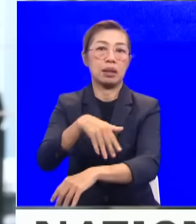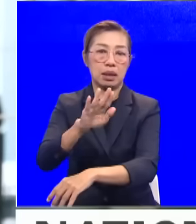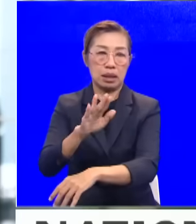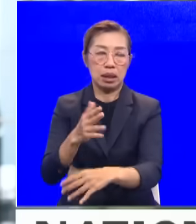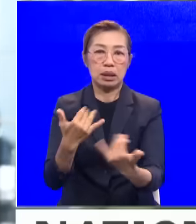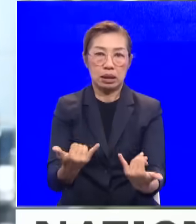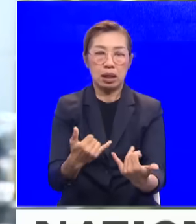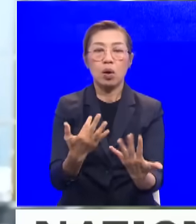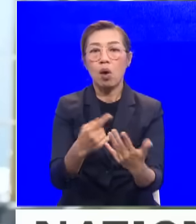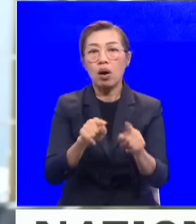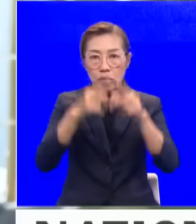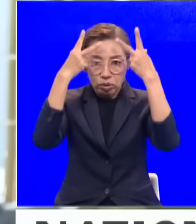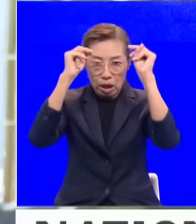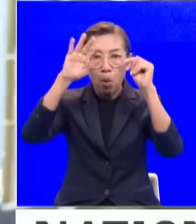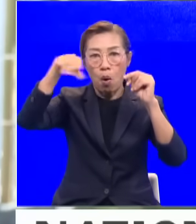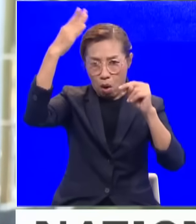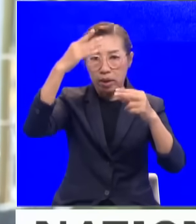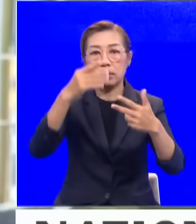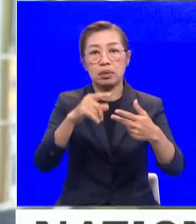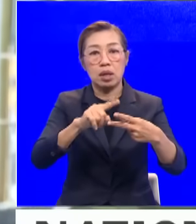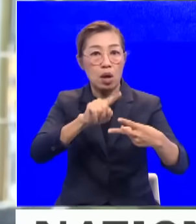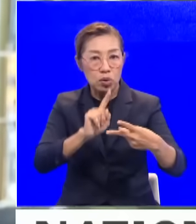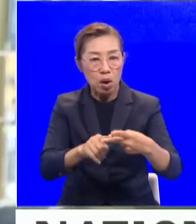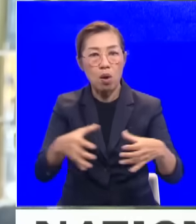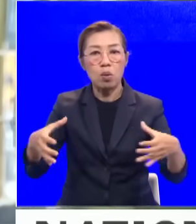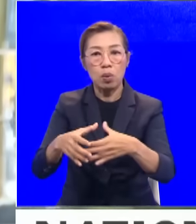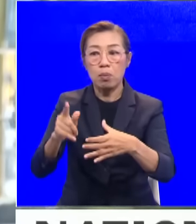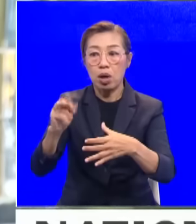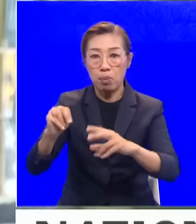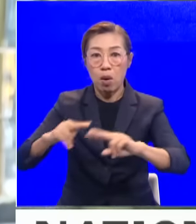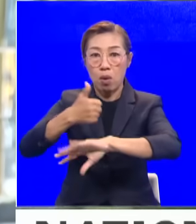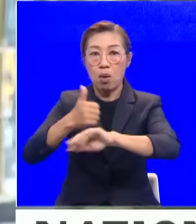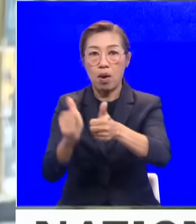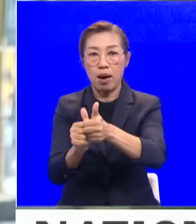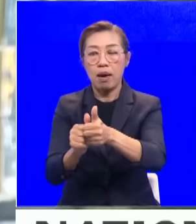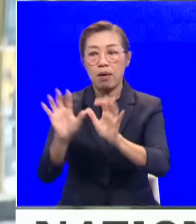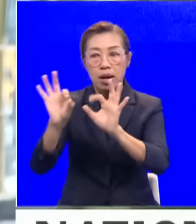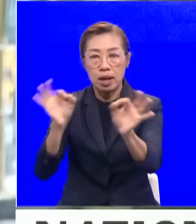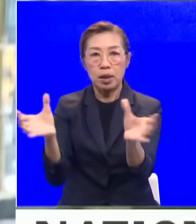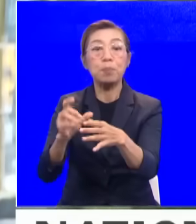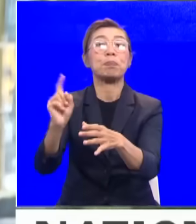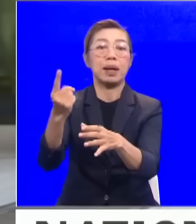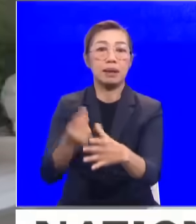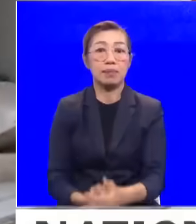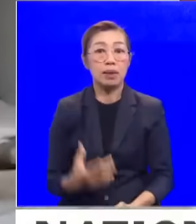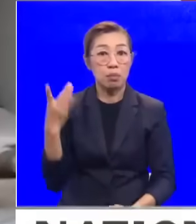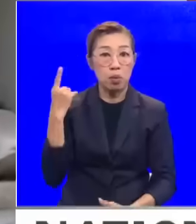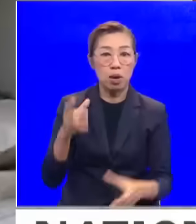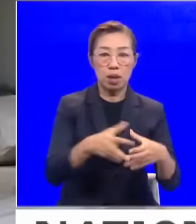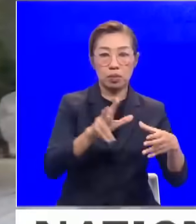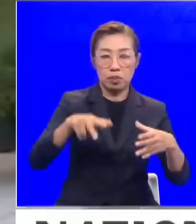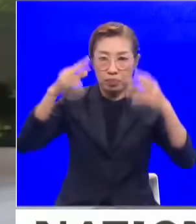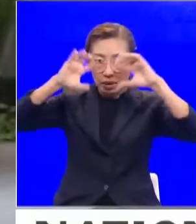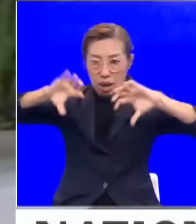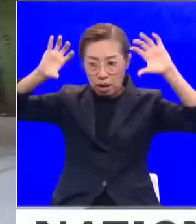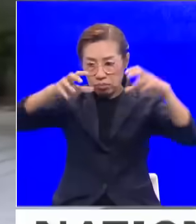ม.ใหม่อย่างที่คุณภูมิธรรมบอกเมื่อสักครู่นี้นะคะเมื่อวานนี้แกนนำเพื่อไทยและแกนนำพรรคร่วมเนี่ยอันเนี้ยคนตั้งข้อสงสัยกันไป